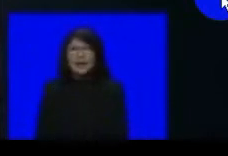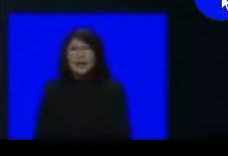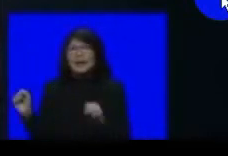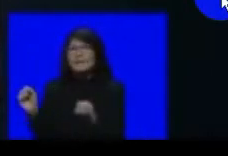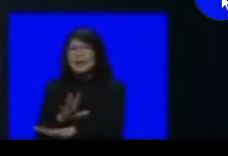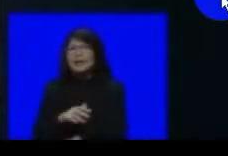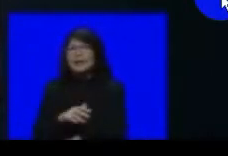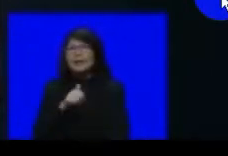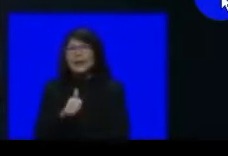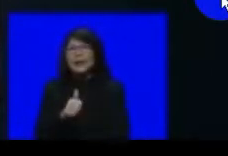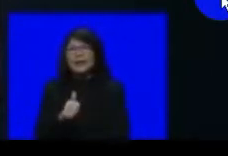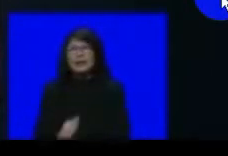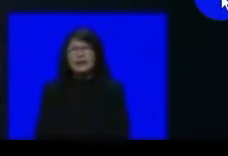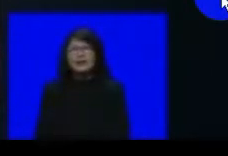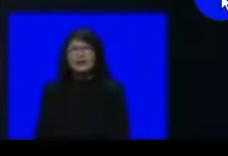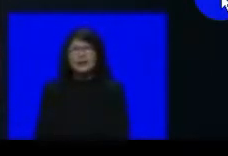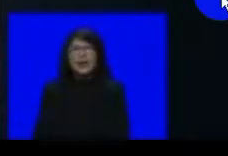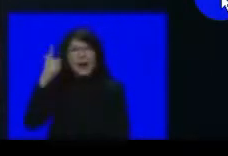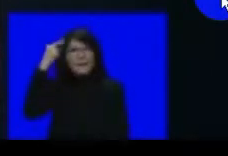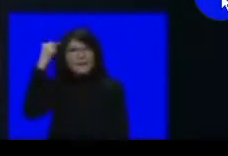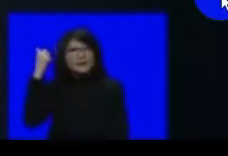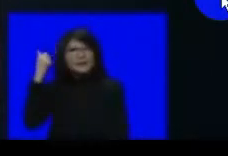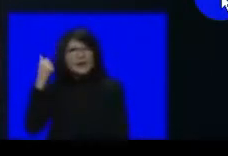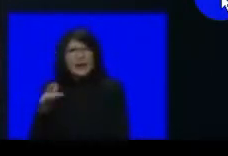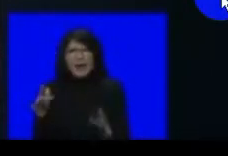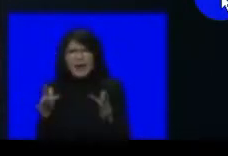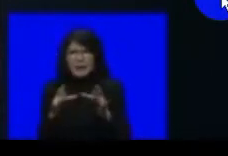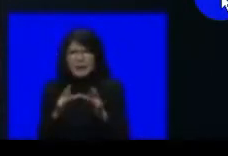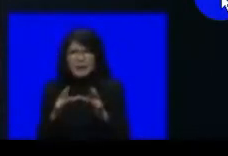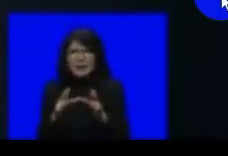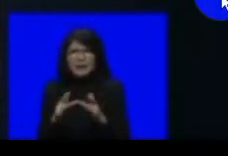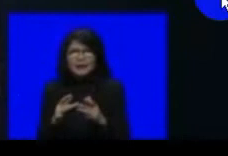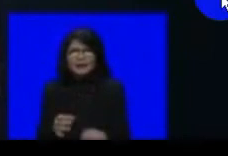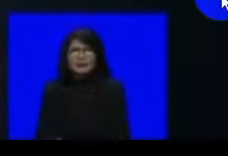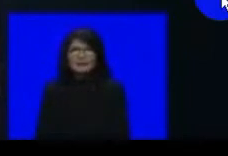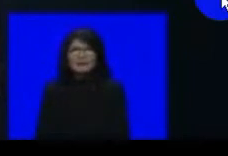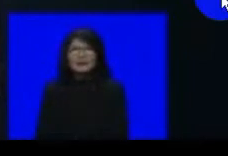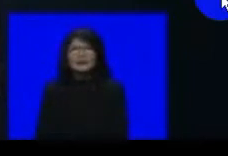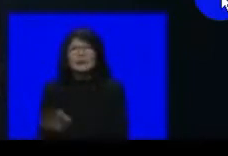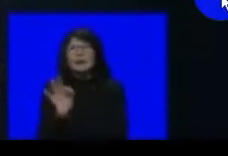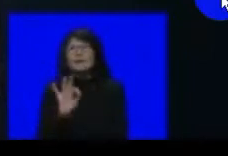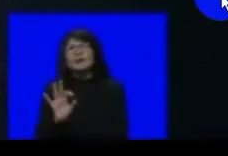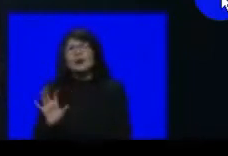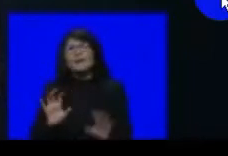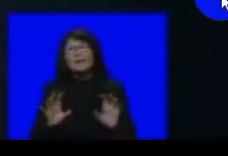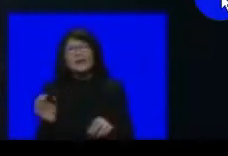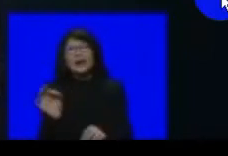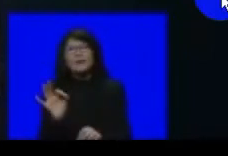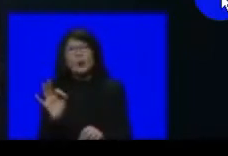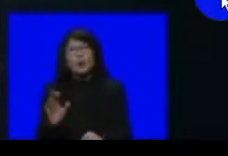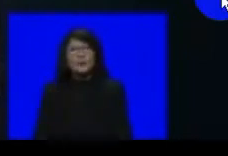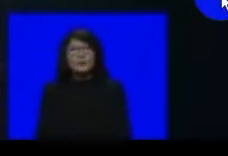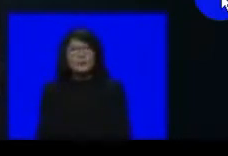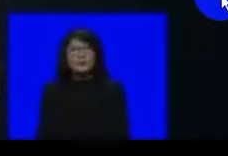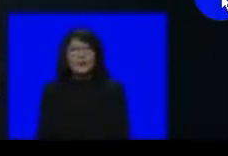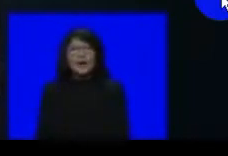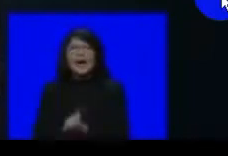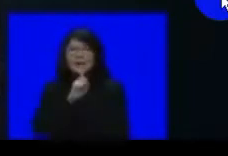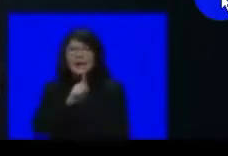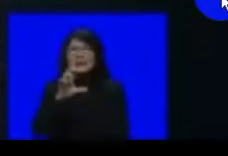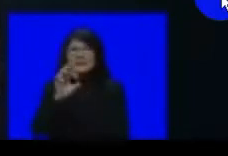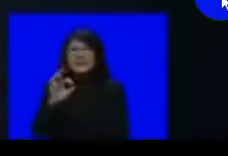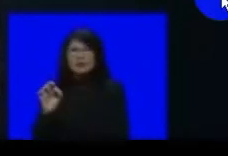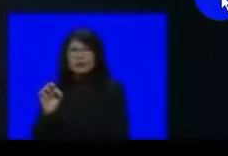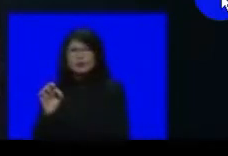praktek baik yang sudah menyelenggarakan e-learning madrasah dengan baik, kami memang belum banyak, Mbak Yohana. Ya, kurang lebih ada sekitar 100